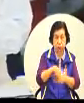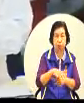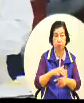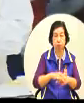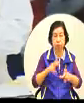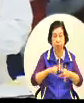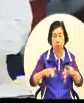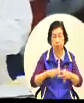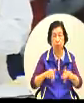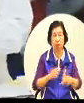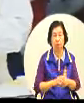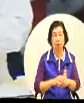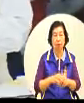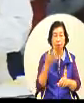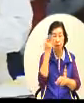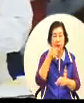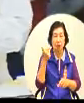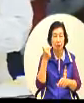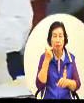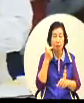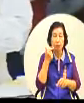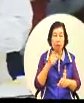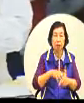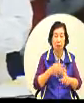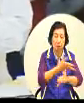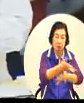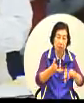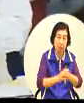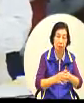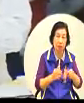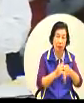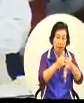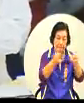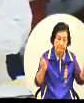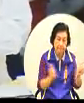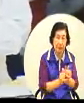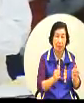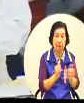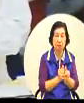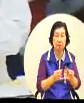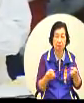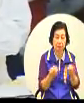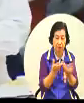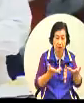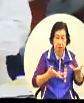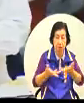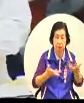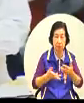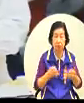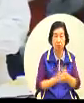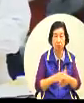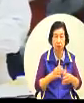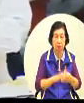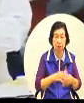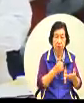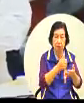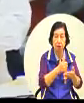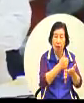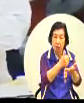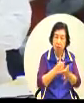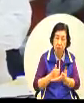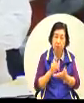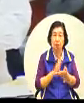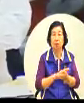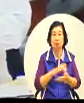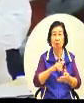美丽岛的民主事件，一方要请我们的市长陈启市长写遗